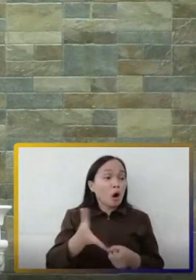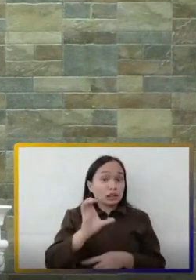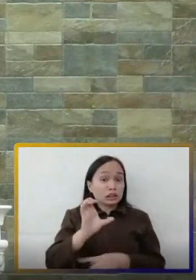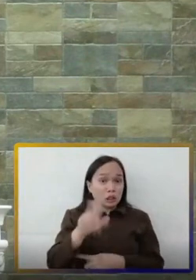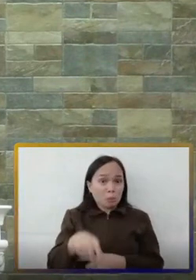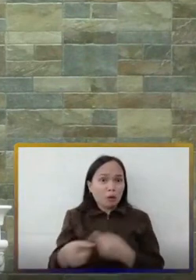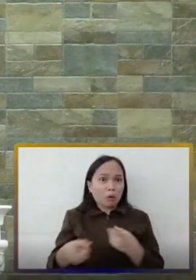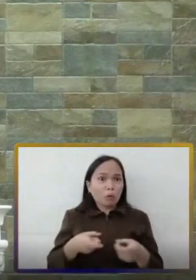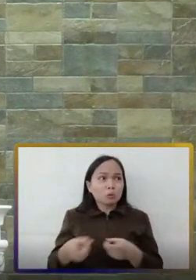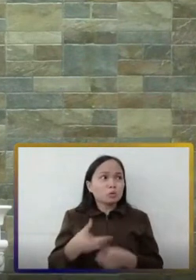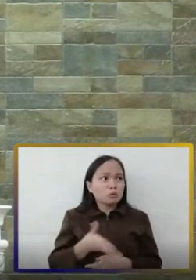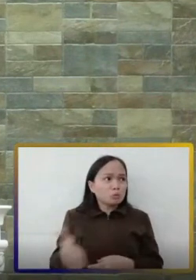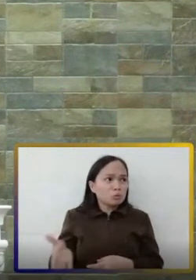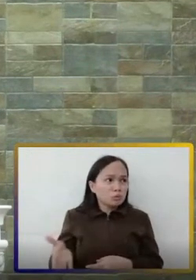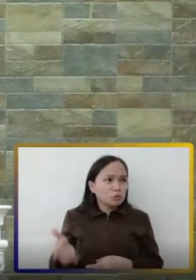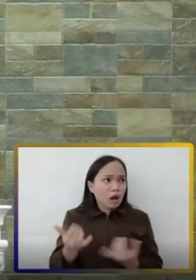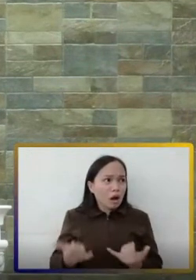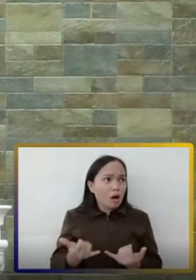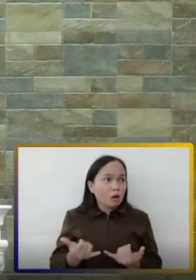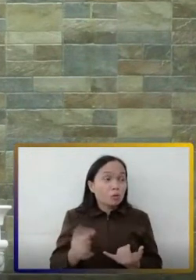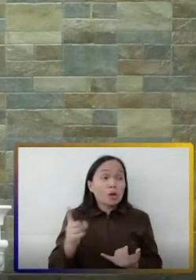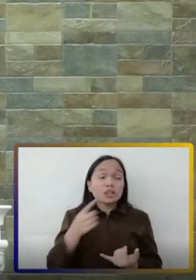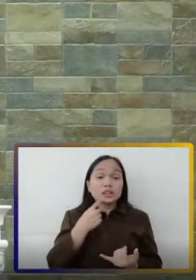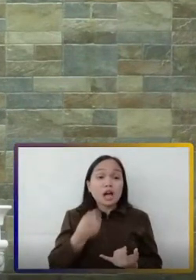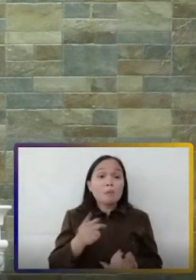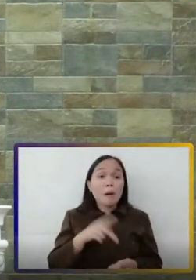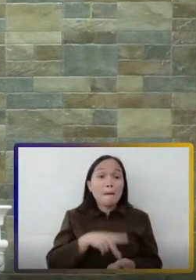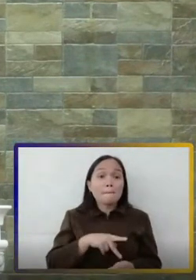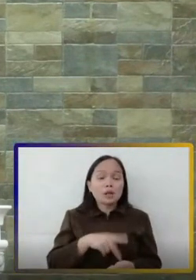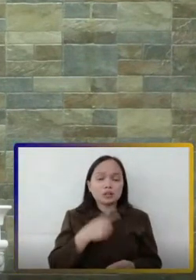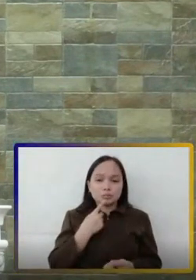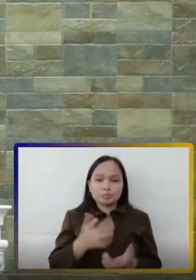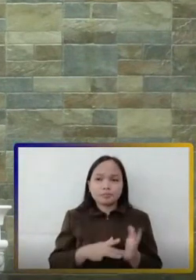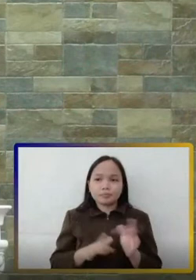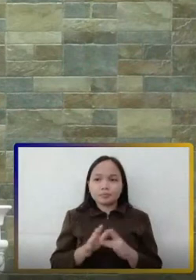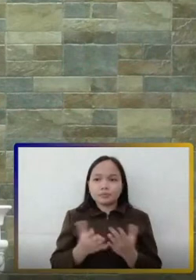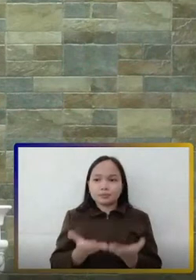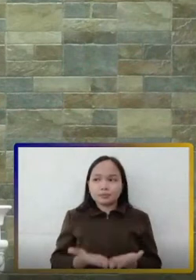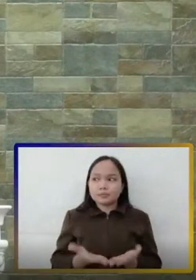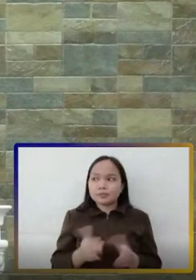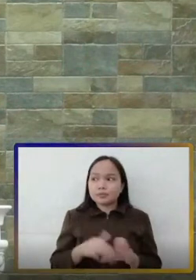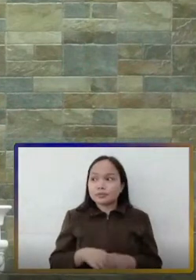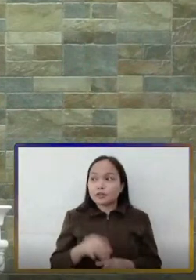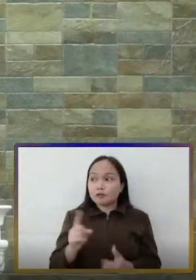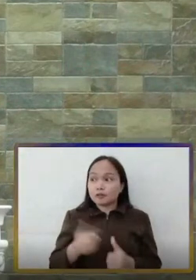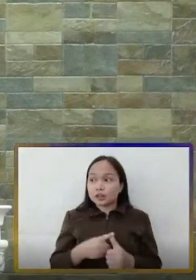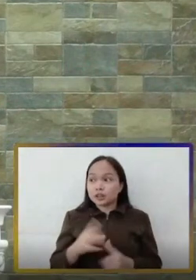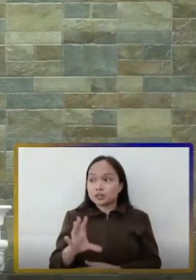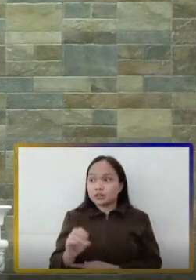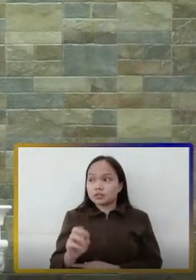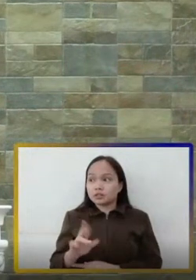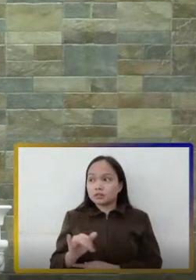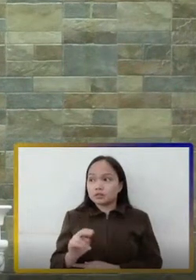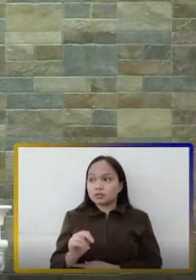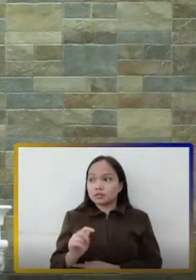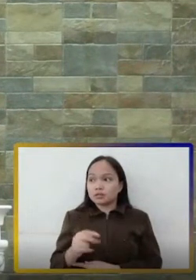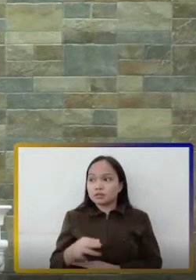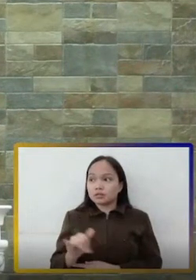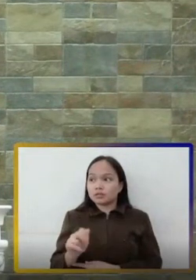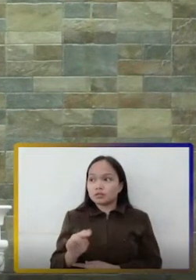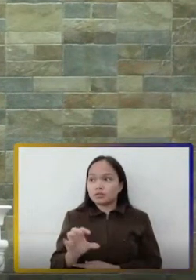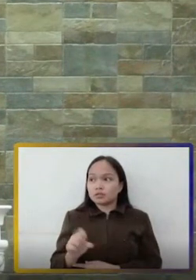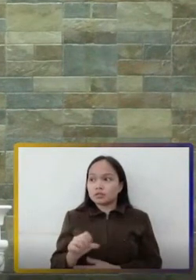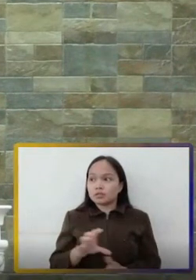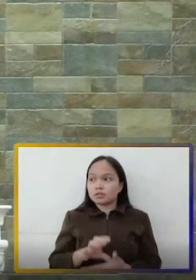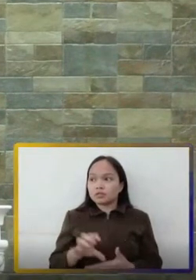cellphone. You see, anong sabi ni Paul? Let's turn our Bibles, please, in the book of 1 Corinthians chapter 6.